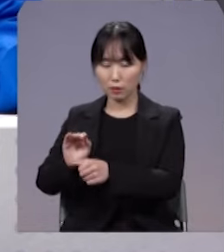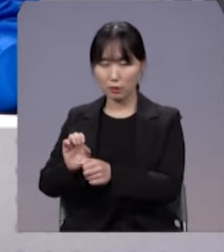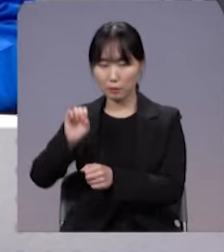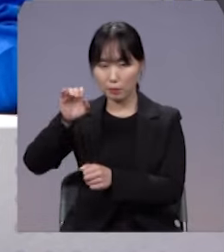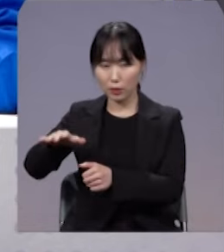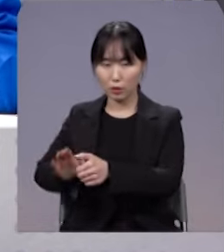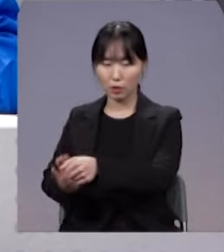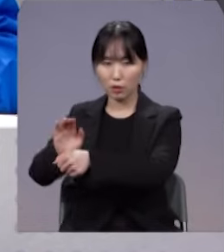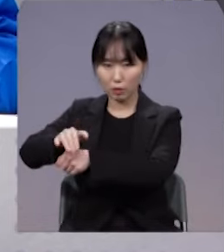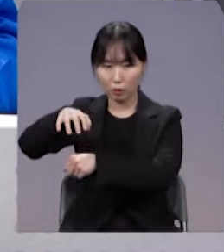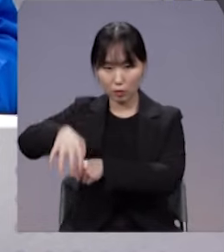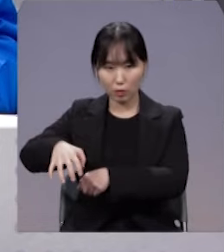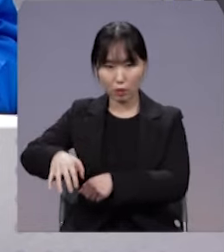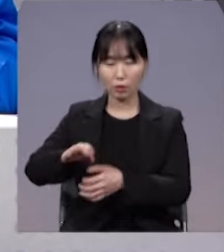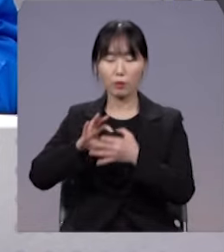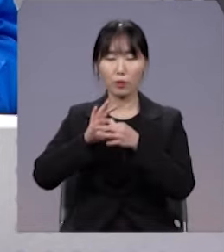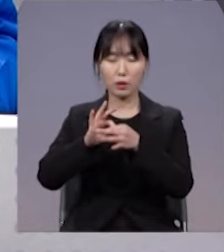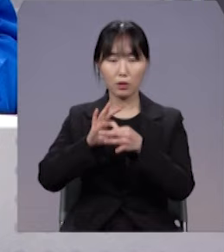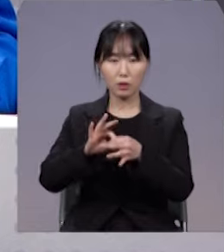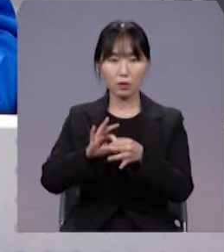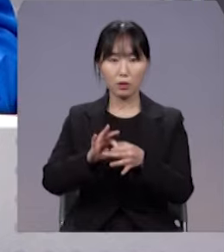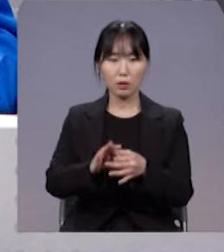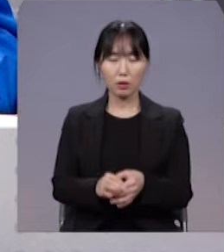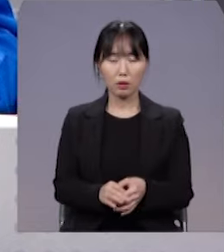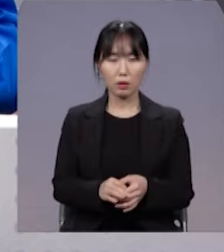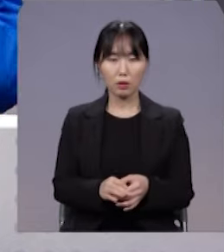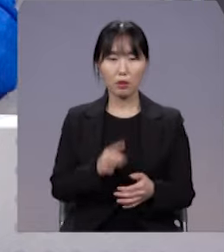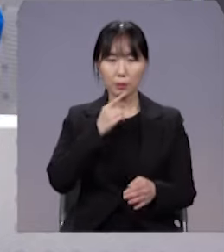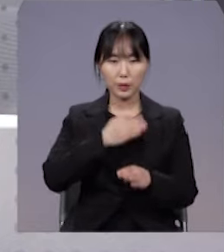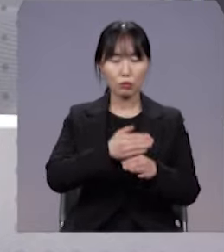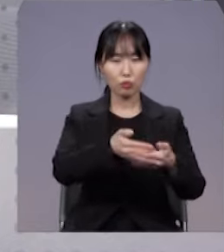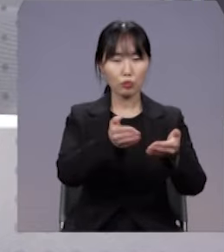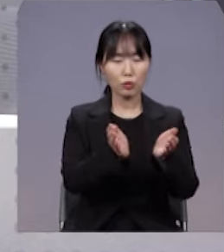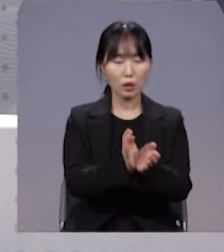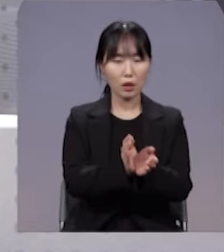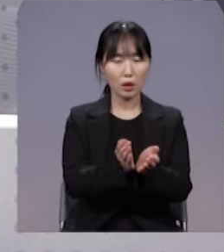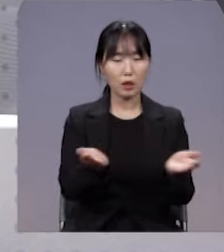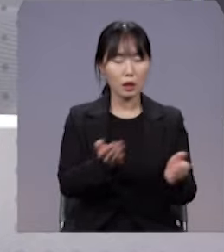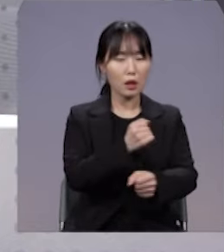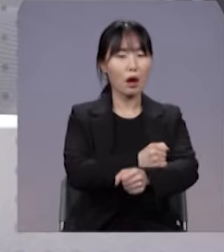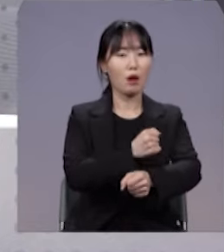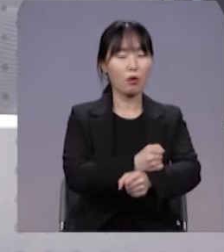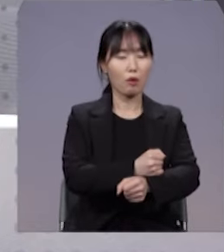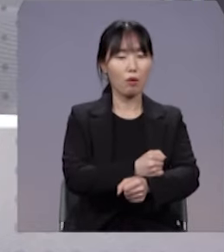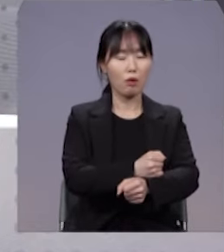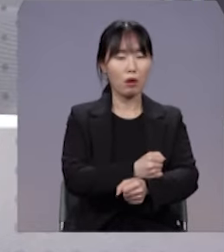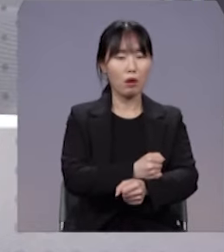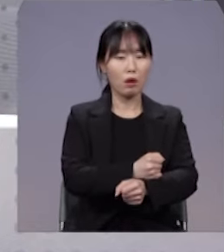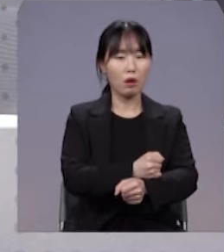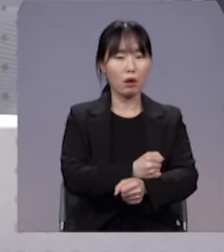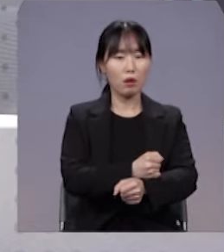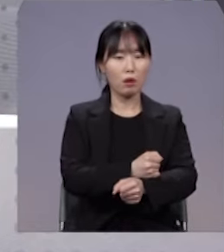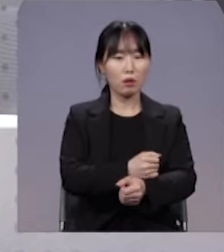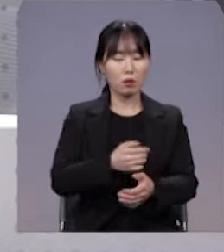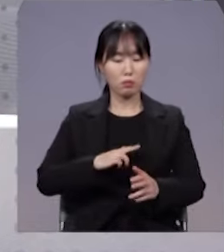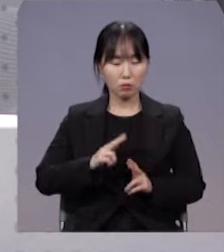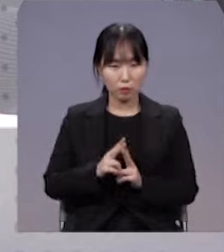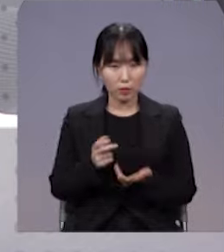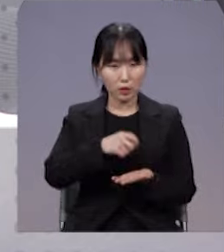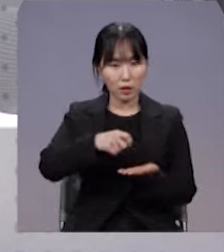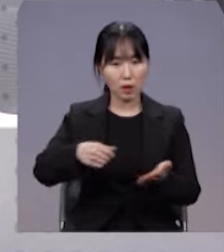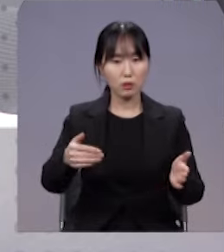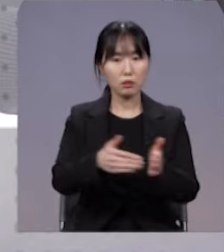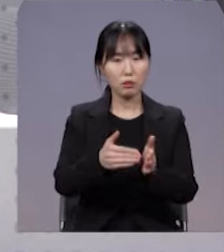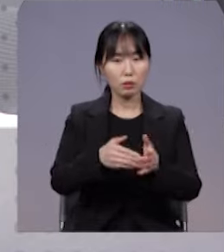광역소각장 민주당 인천시 정부에서 한 거 아닙니까 그래서 영정 몰빵 소각장을 만든 최초 기획 문서에 사인 하셨습니다